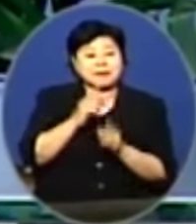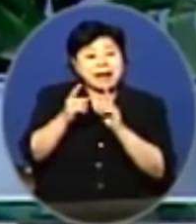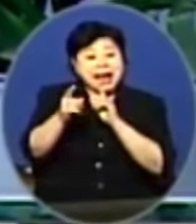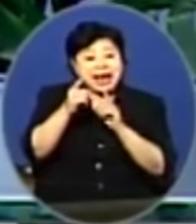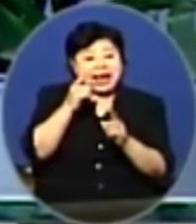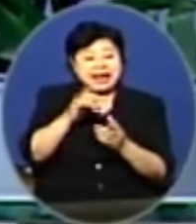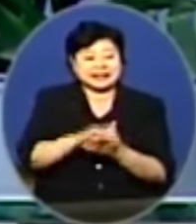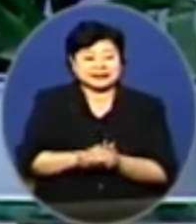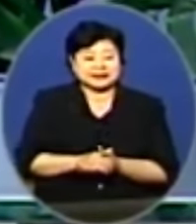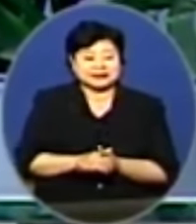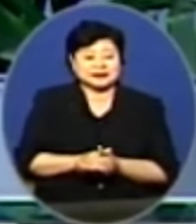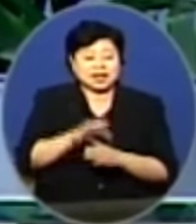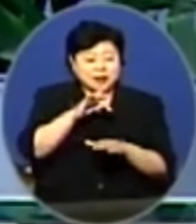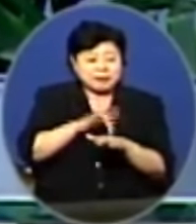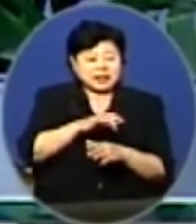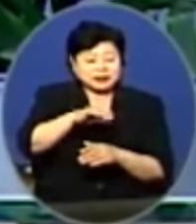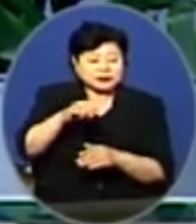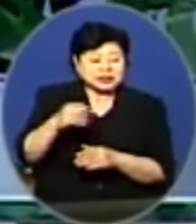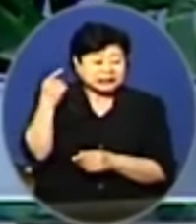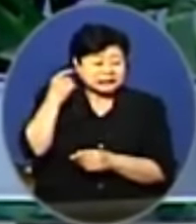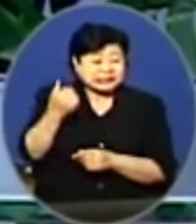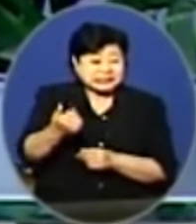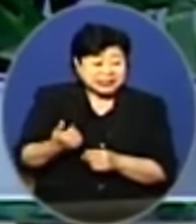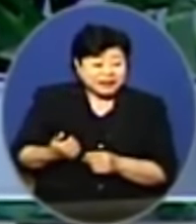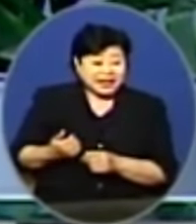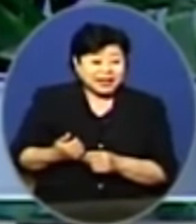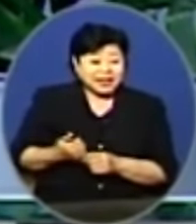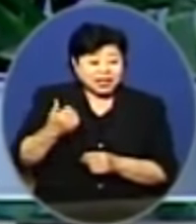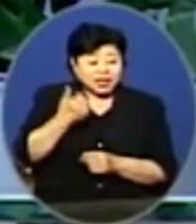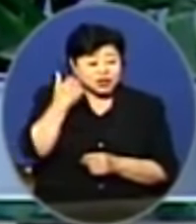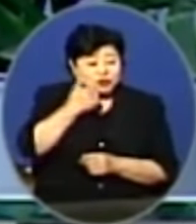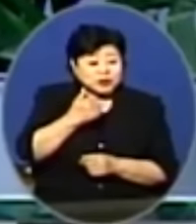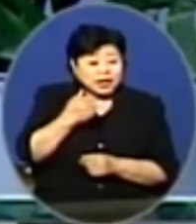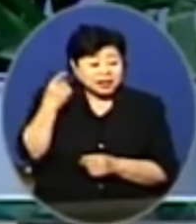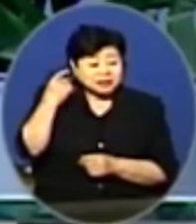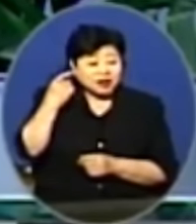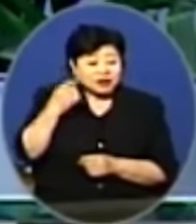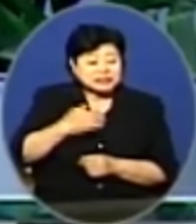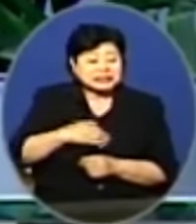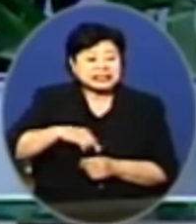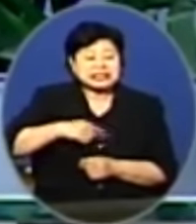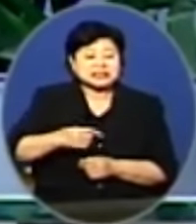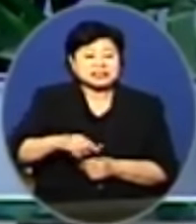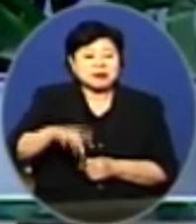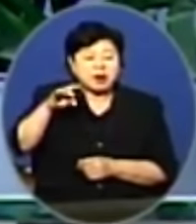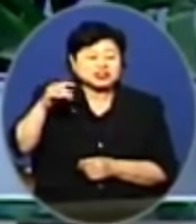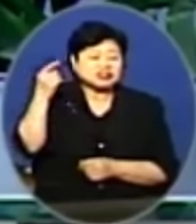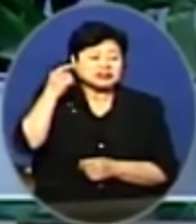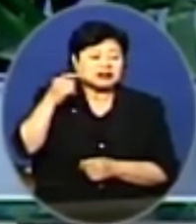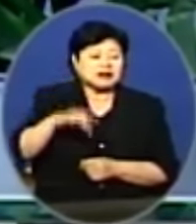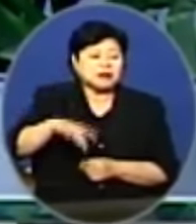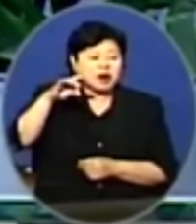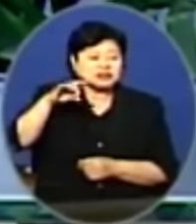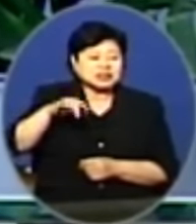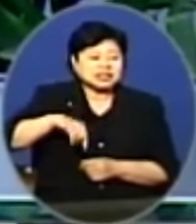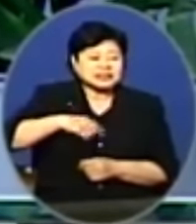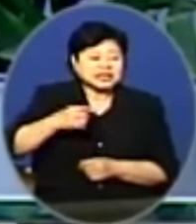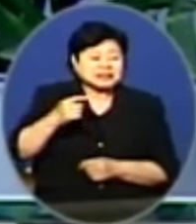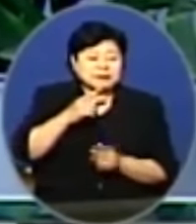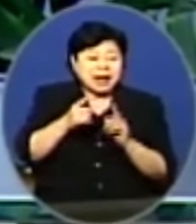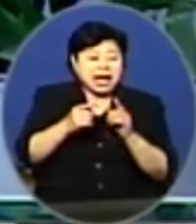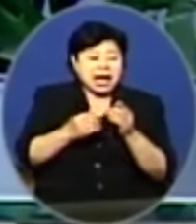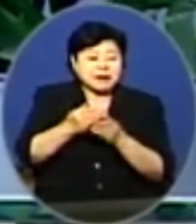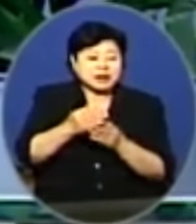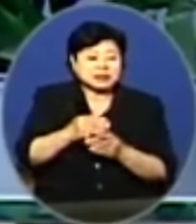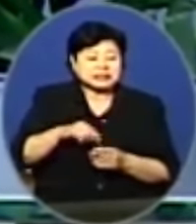말을 마귀나 이웃이 듣기 전에 누가 듣는가 하면 자기가 듣습니다. 제일 먼저 여러분이 말하면